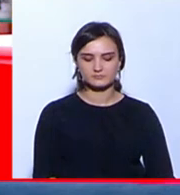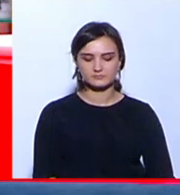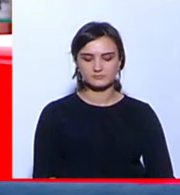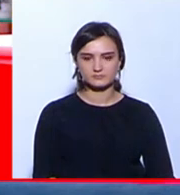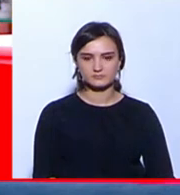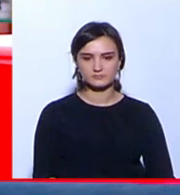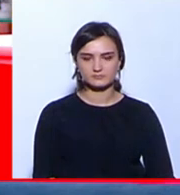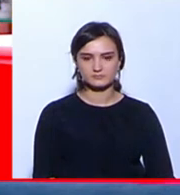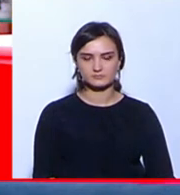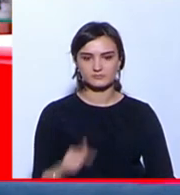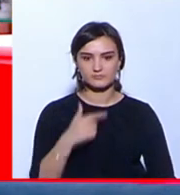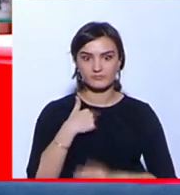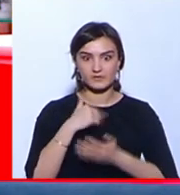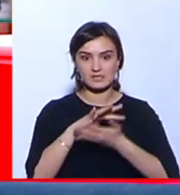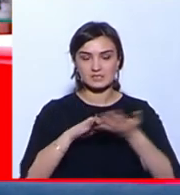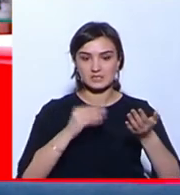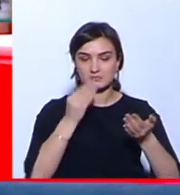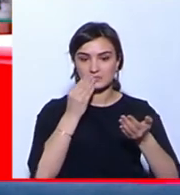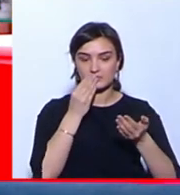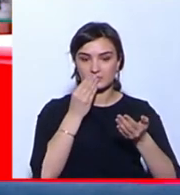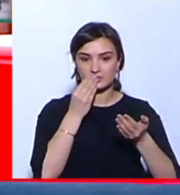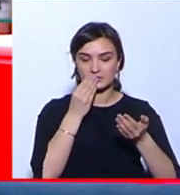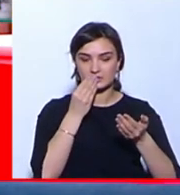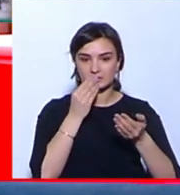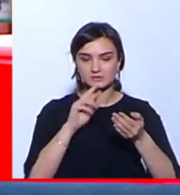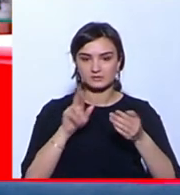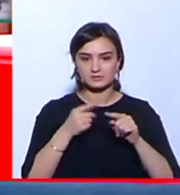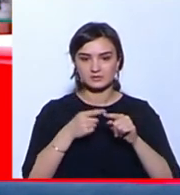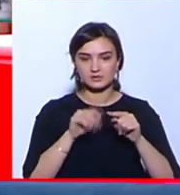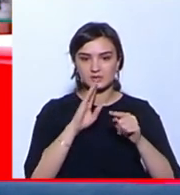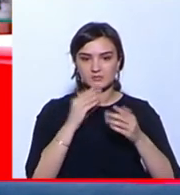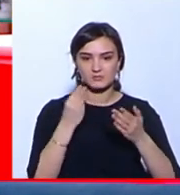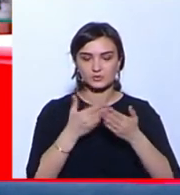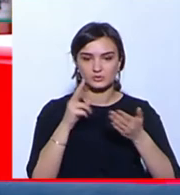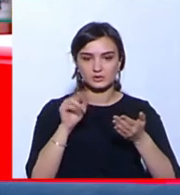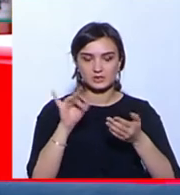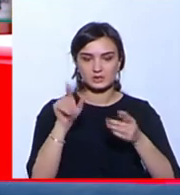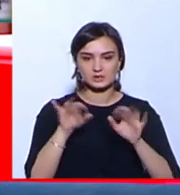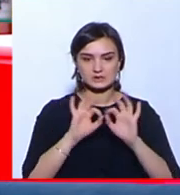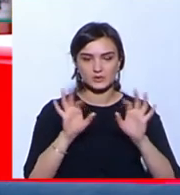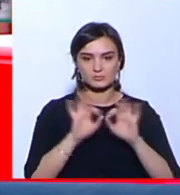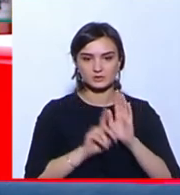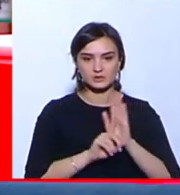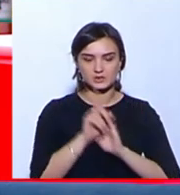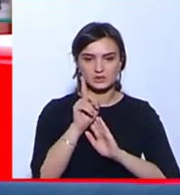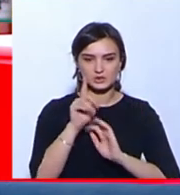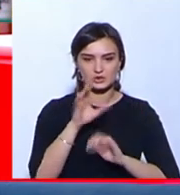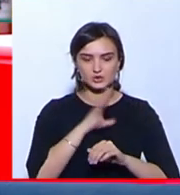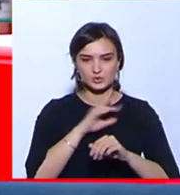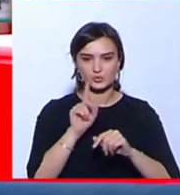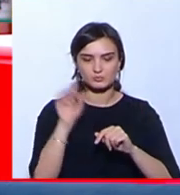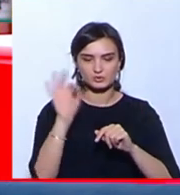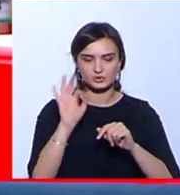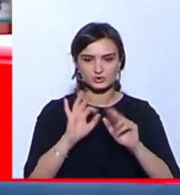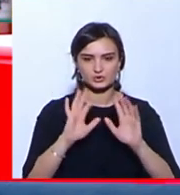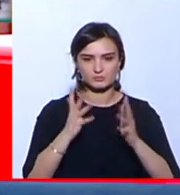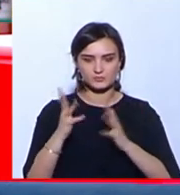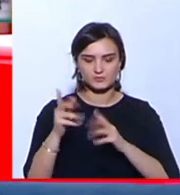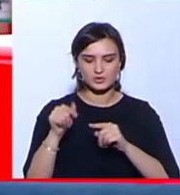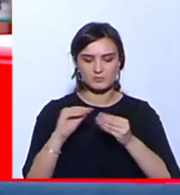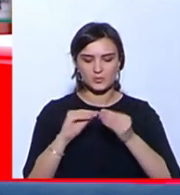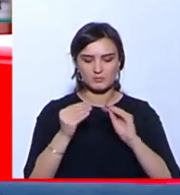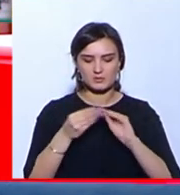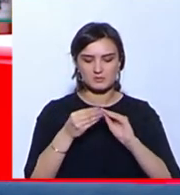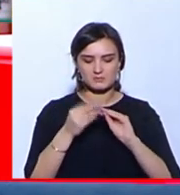ჩვენ ვაგრძელებთ კობიზონიდან და ქალბატონმა ლალიმ საუბრის დასაწყისში ბრძანა, რომ ხშირ შემთხვევაში ამ